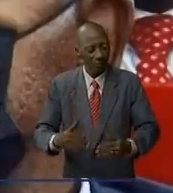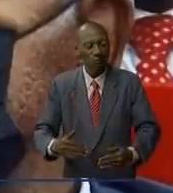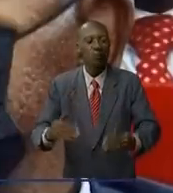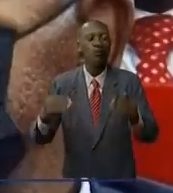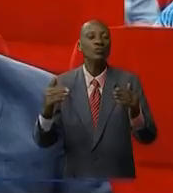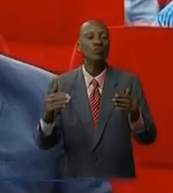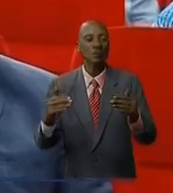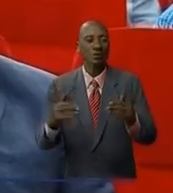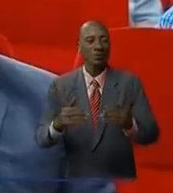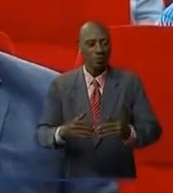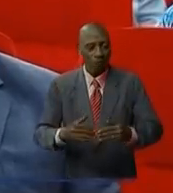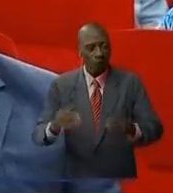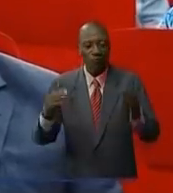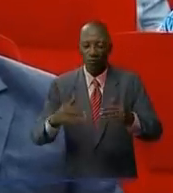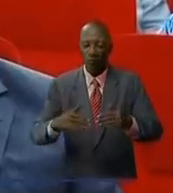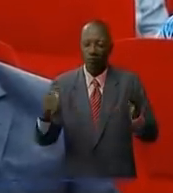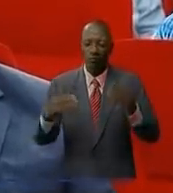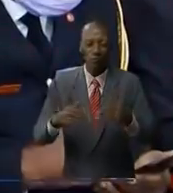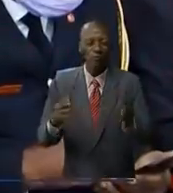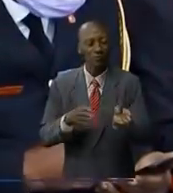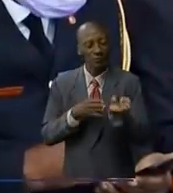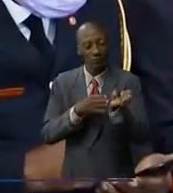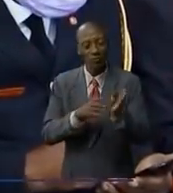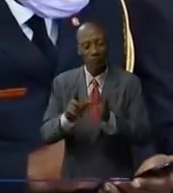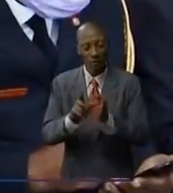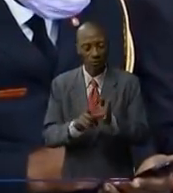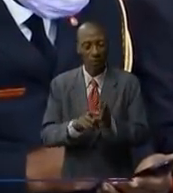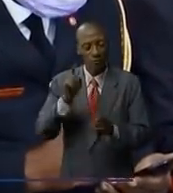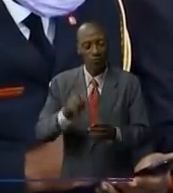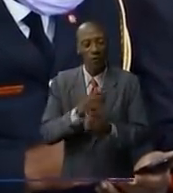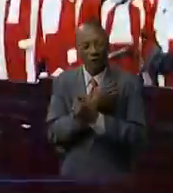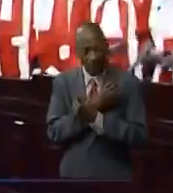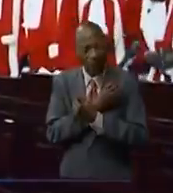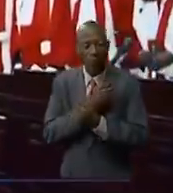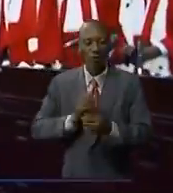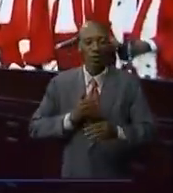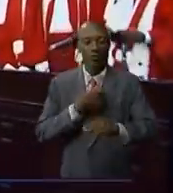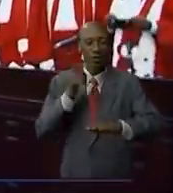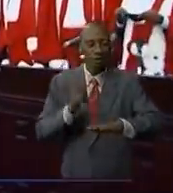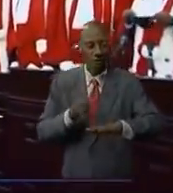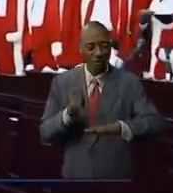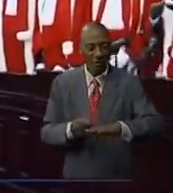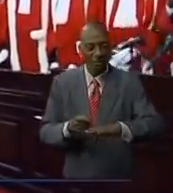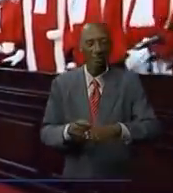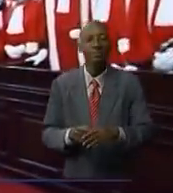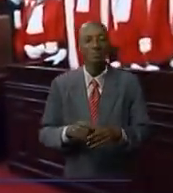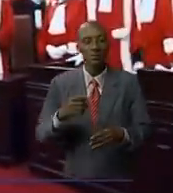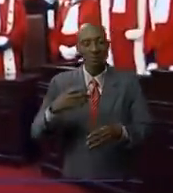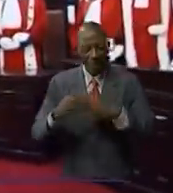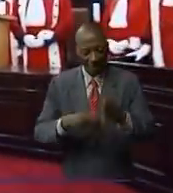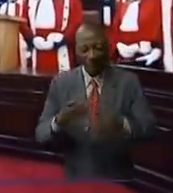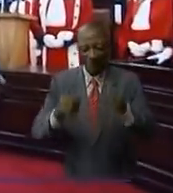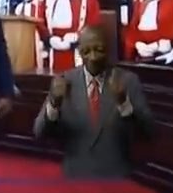vacation, surtout en matière civile. La rentrée judiciaire vient inaugurer la reprise normale des activités dans les